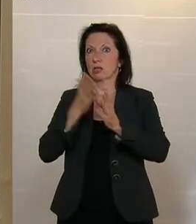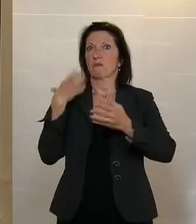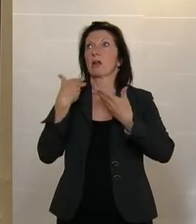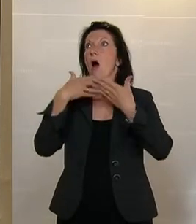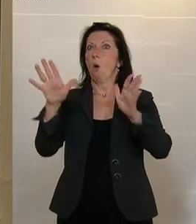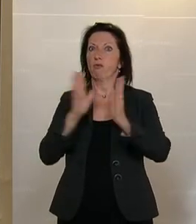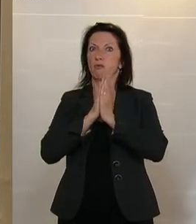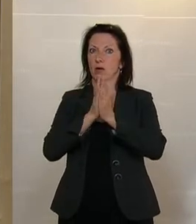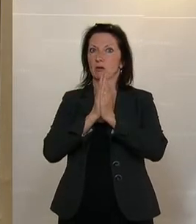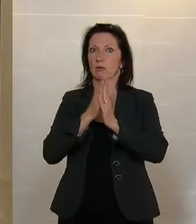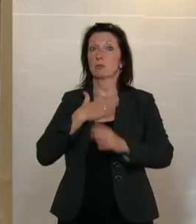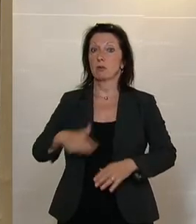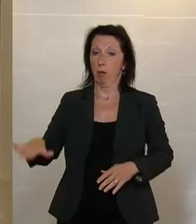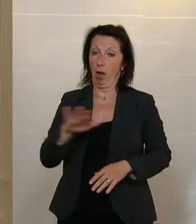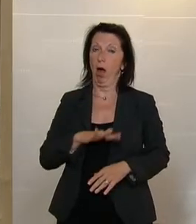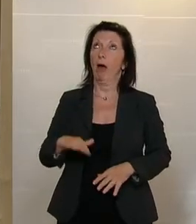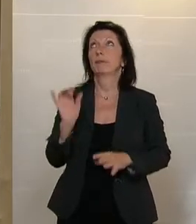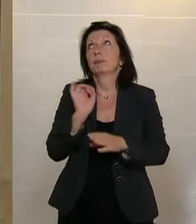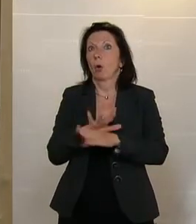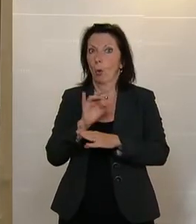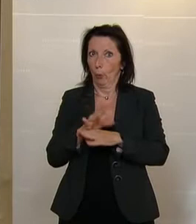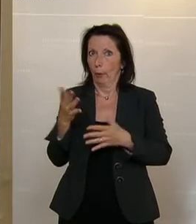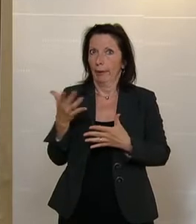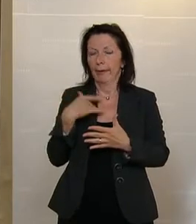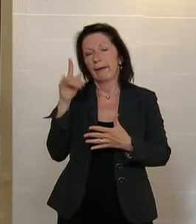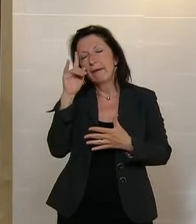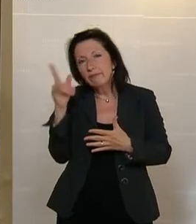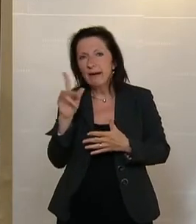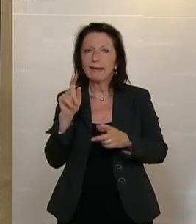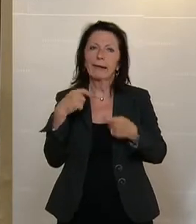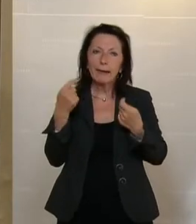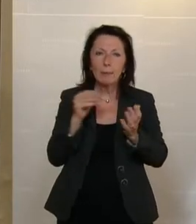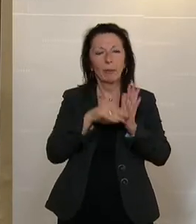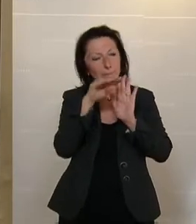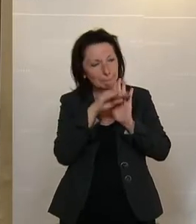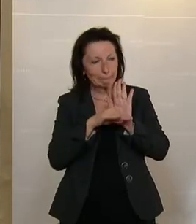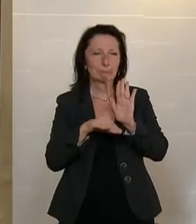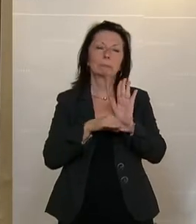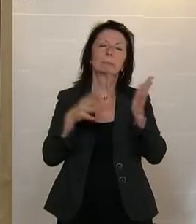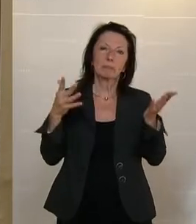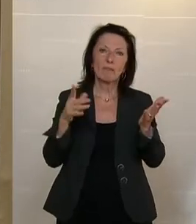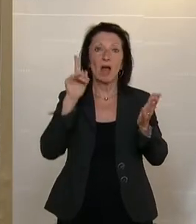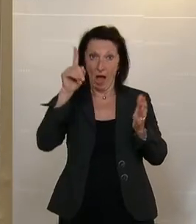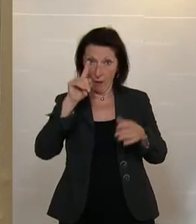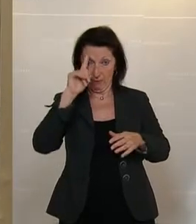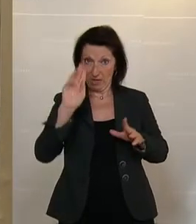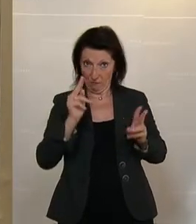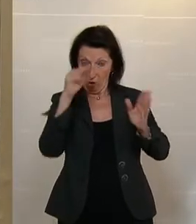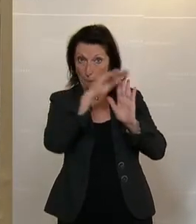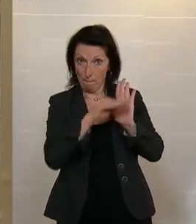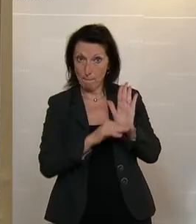ganz ehrlich, unsere Branche ist glücklich, wenn wir auch wissen, dass es noch gewisse Einschränkungen gibt. Und wisst ihr, warum diese Einschränkungen